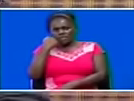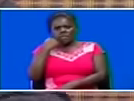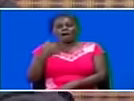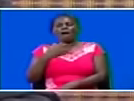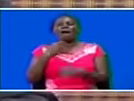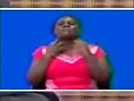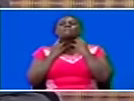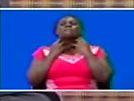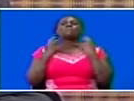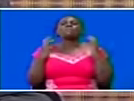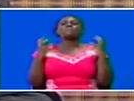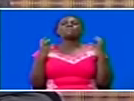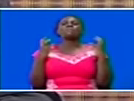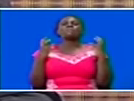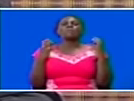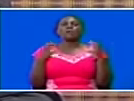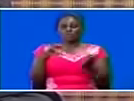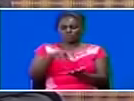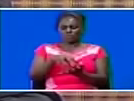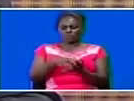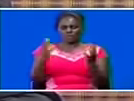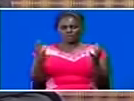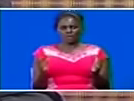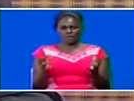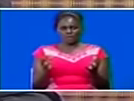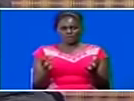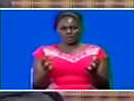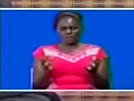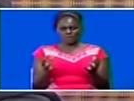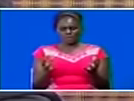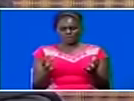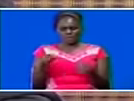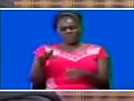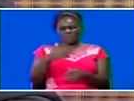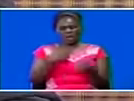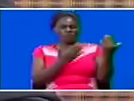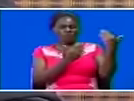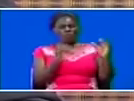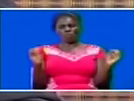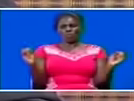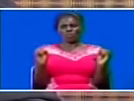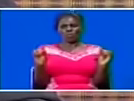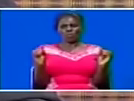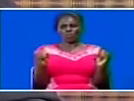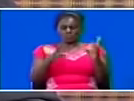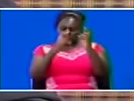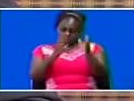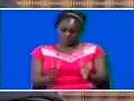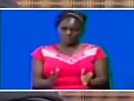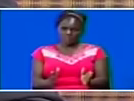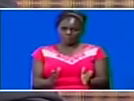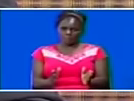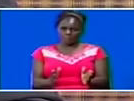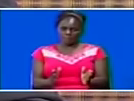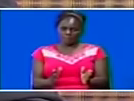ya Kimombo, na hali ngumu ambayo wanayopitia sasa imewaacha bila matumaini yoyote. Mwanahabari Francis Ontomwa